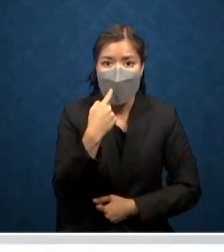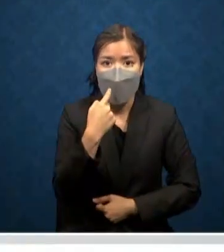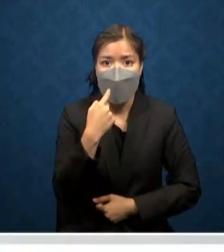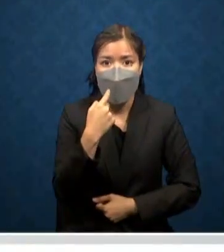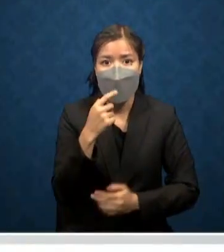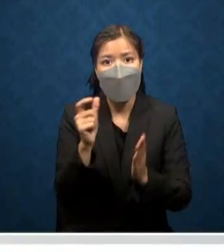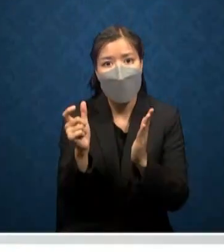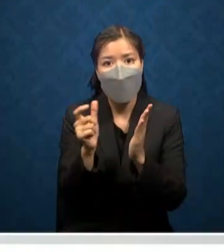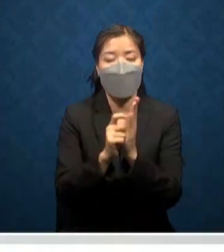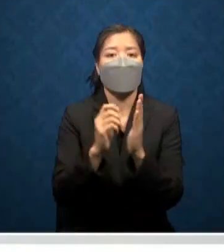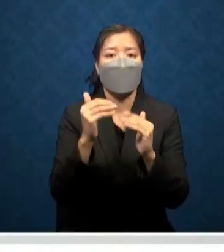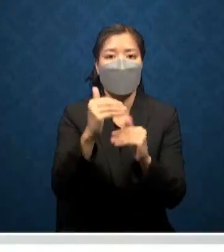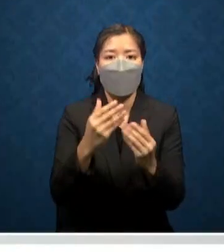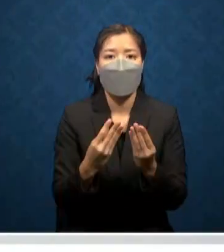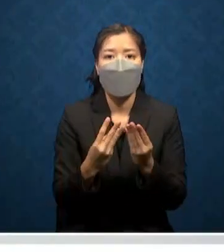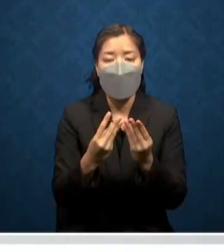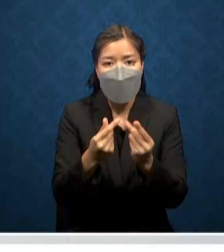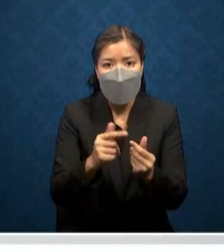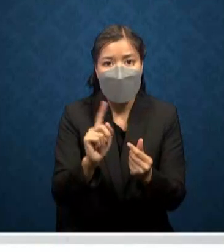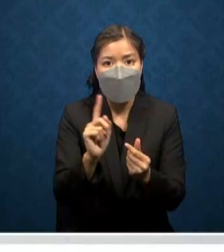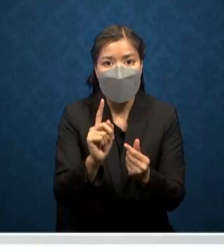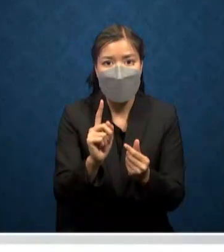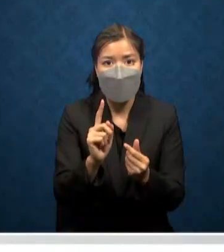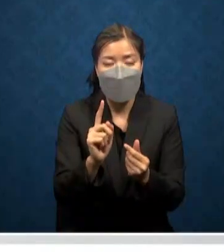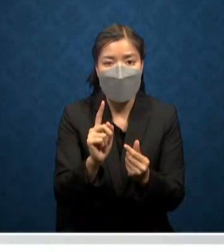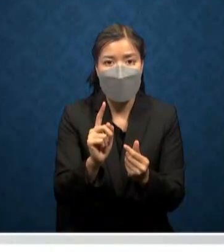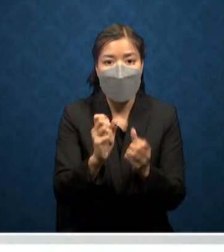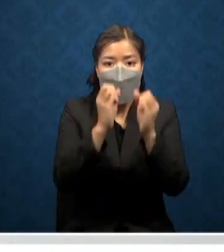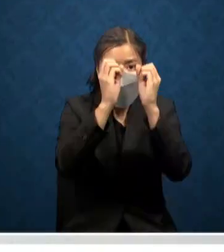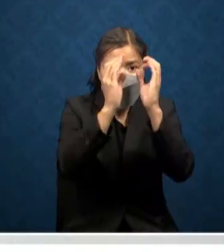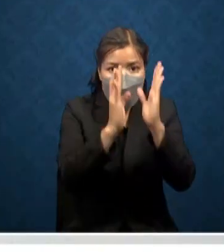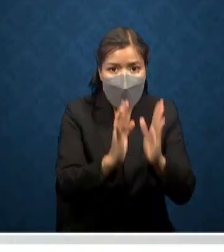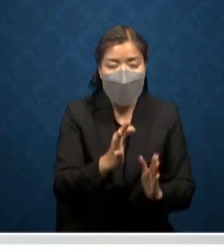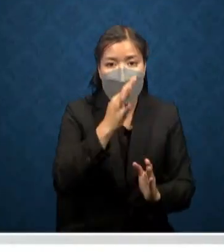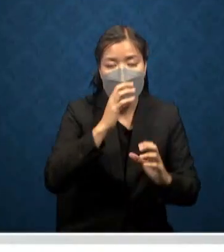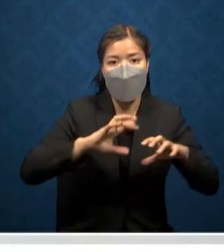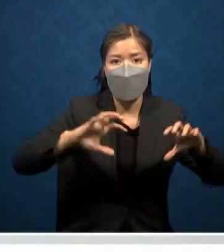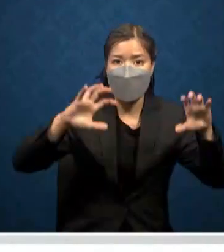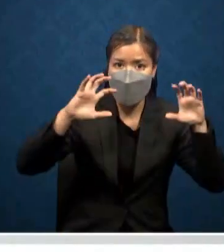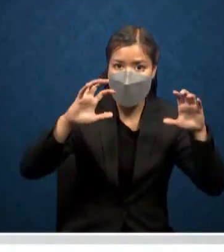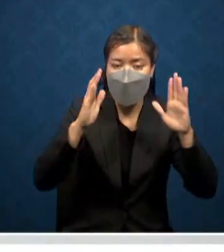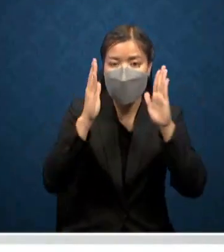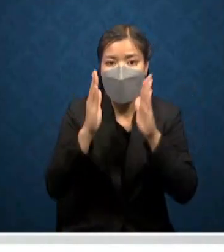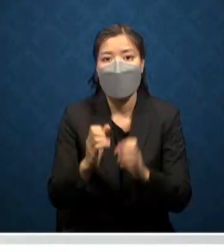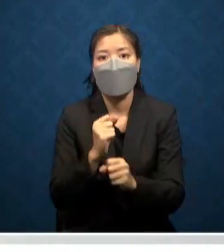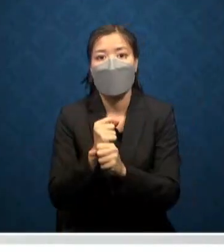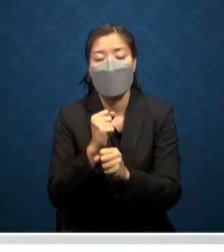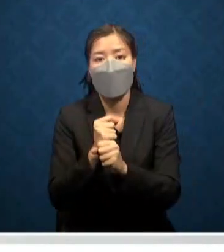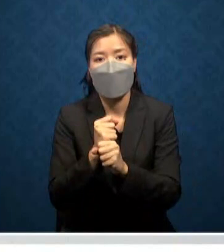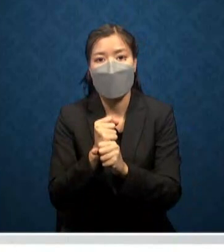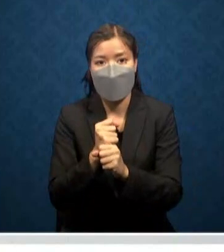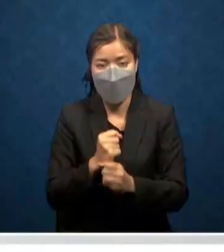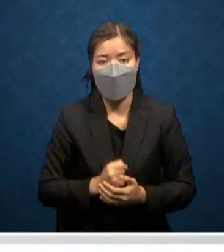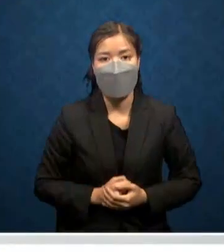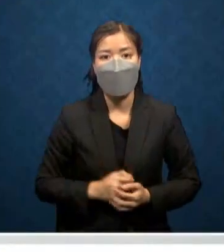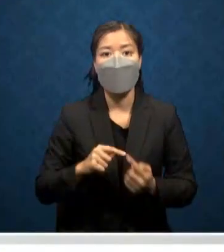และรายละเอียดได้ครับก็คือฆ่าประการข้าราชการครูและบุคลากรทางการศึกษาซึ่งมีแล้วมันจะอยู่ว่าการกระทรวงศึกษาเป็นประธาน